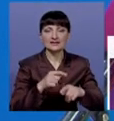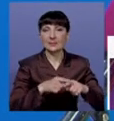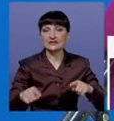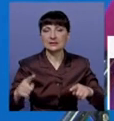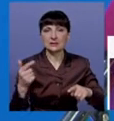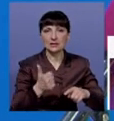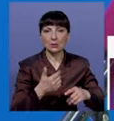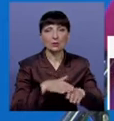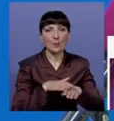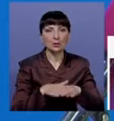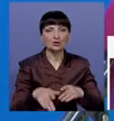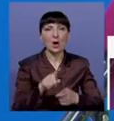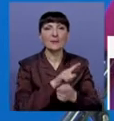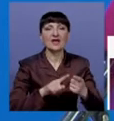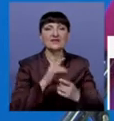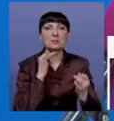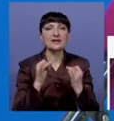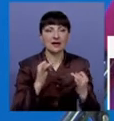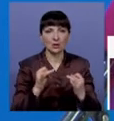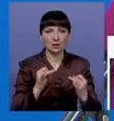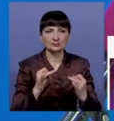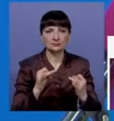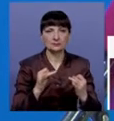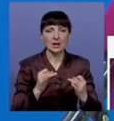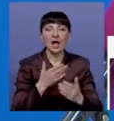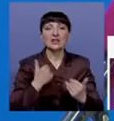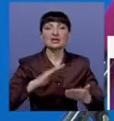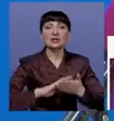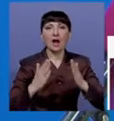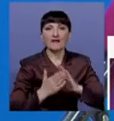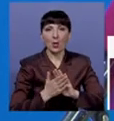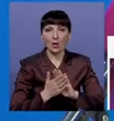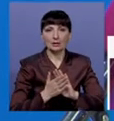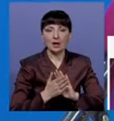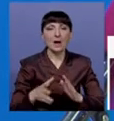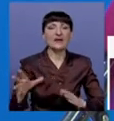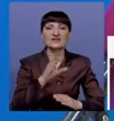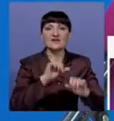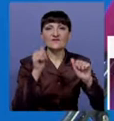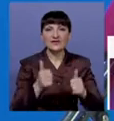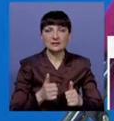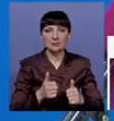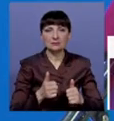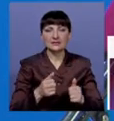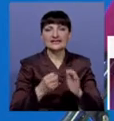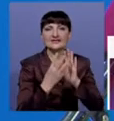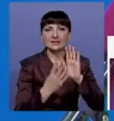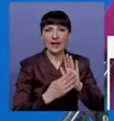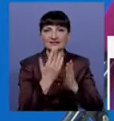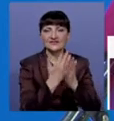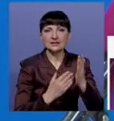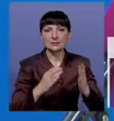недели полностью, обновили переговоры, наши договоренности по всем видам, по всем 19